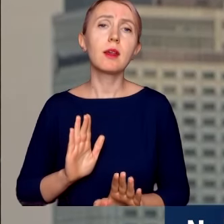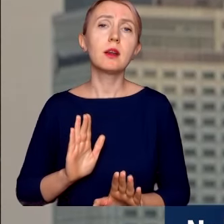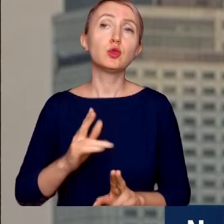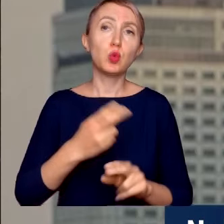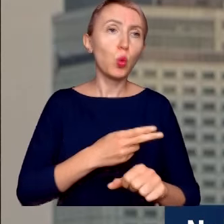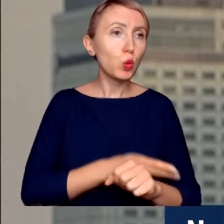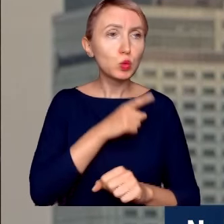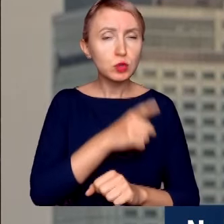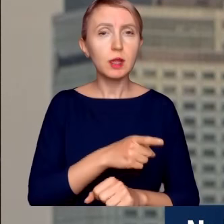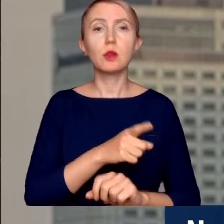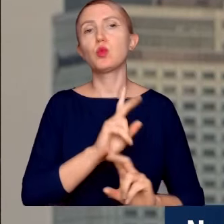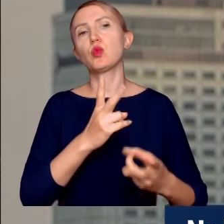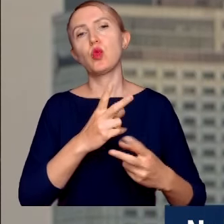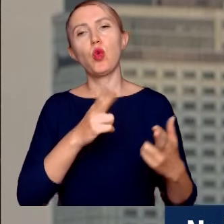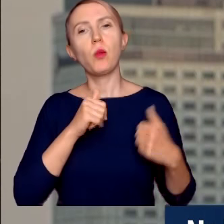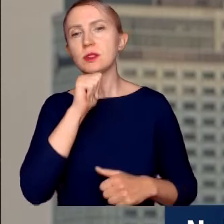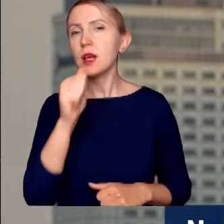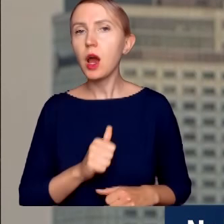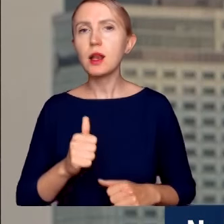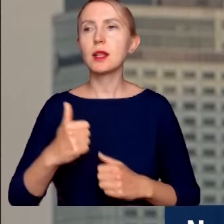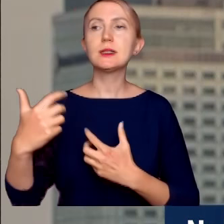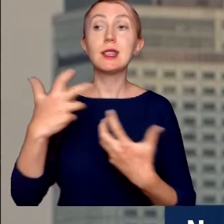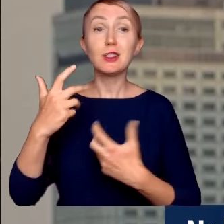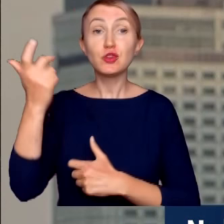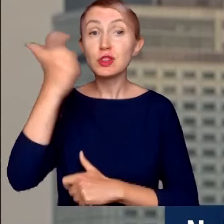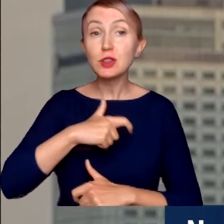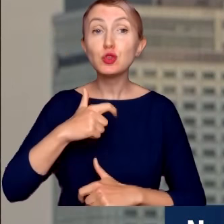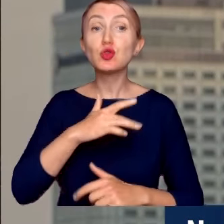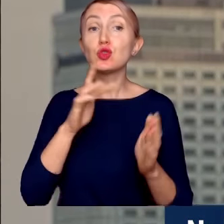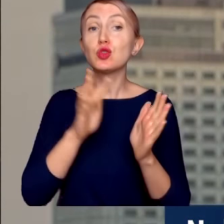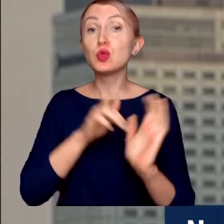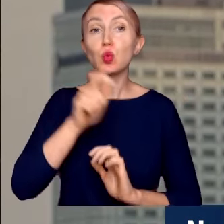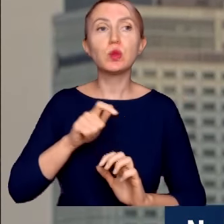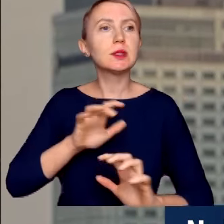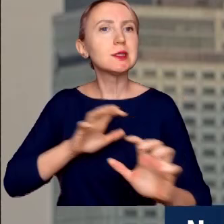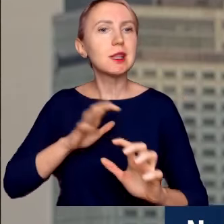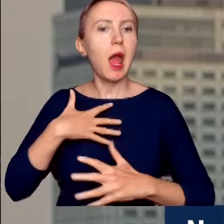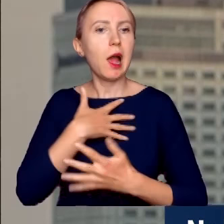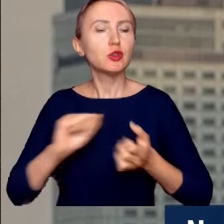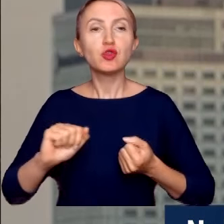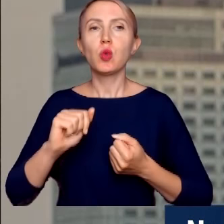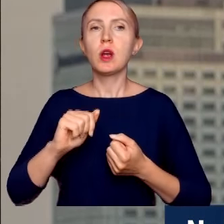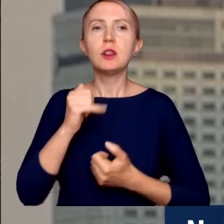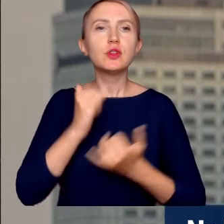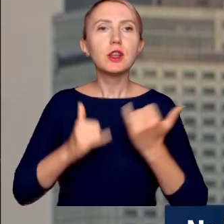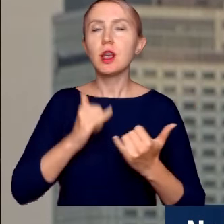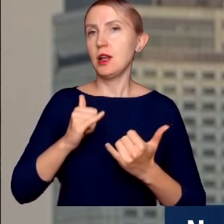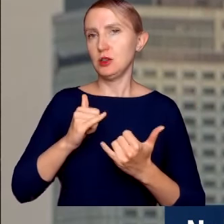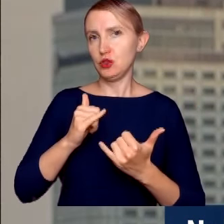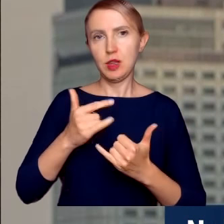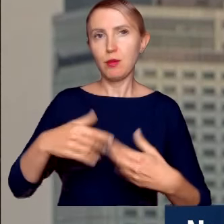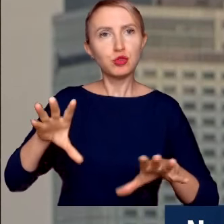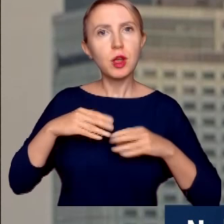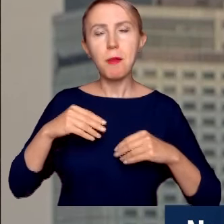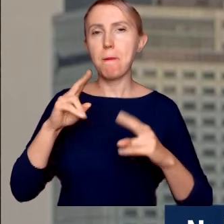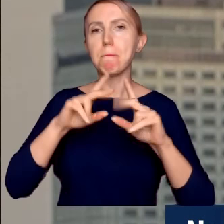urzędnicy z Komisji Europejskiej nas straszyli, czy Donald Tusk straszył, że jeśli nie przyjmiemy paktu migracyjnego, jeśli nie